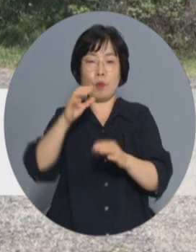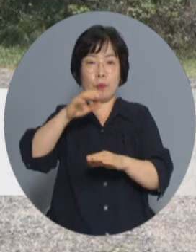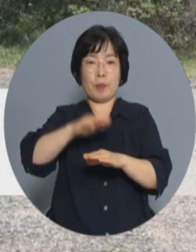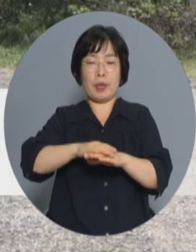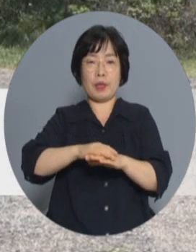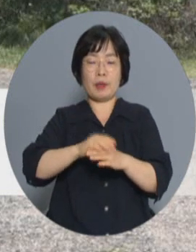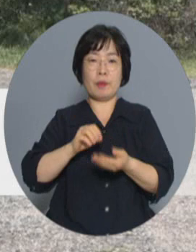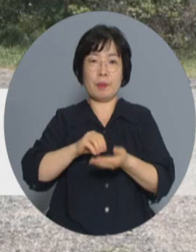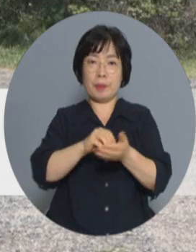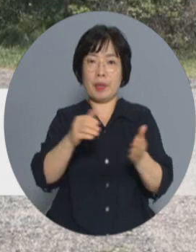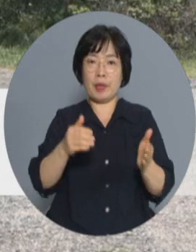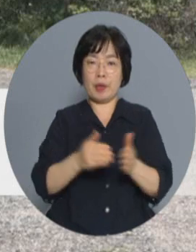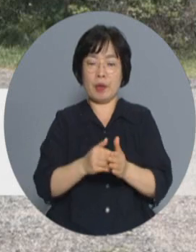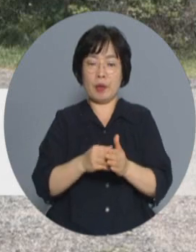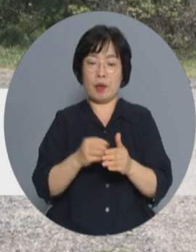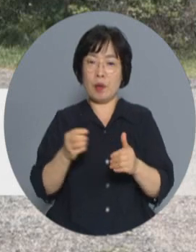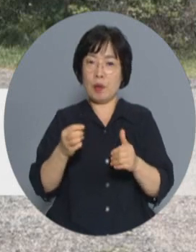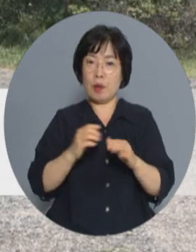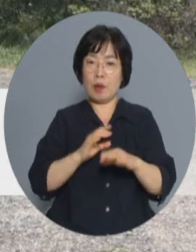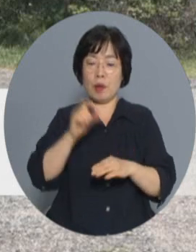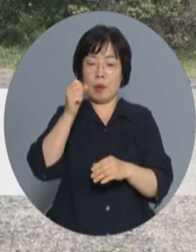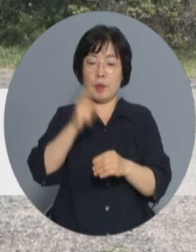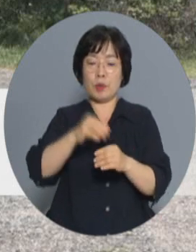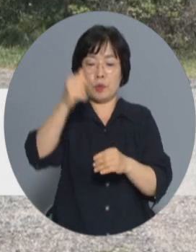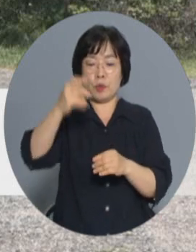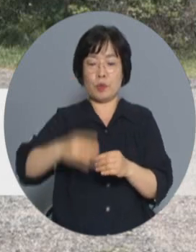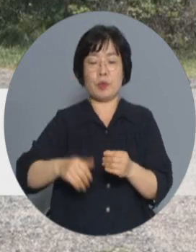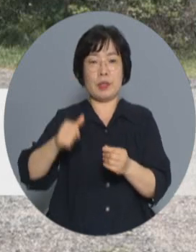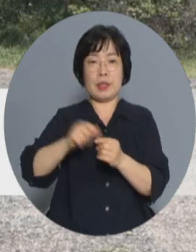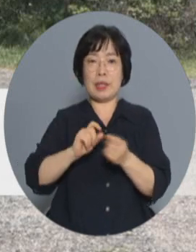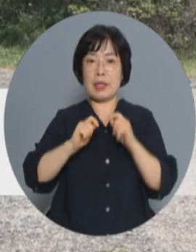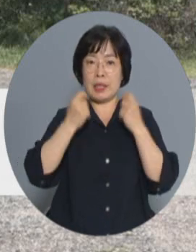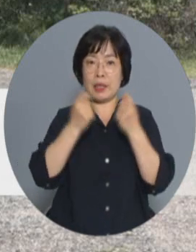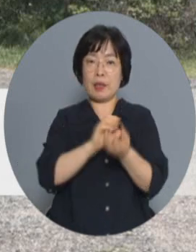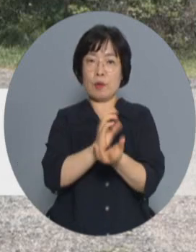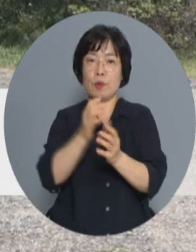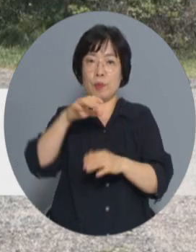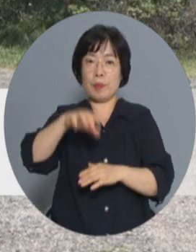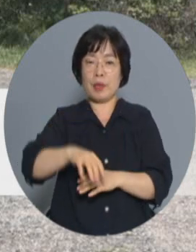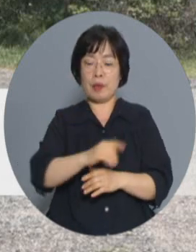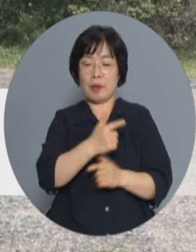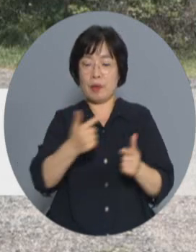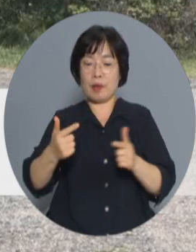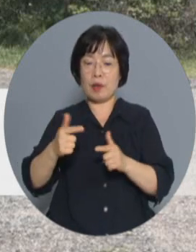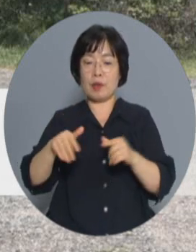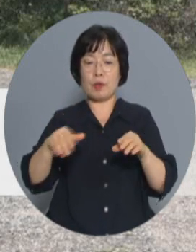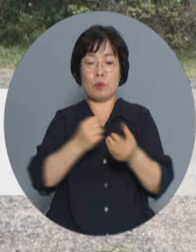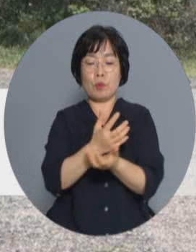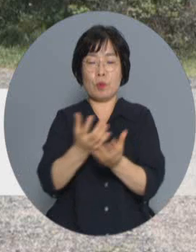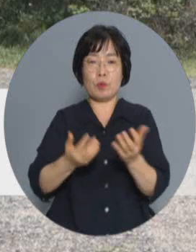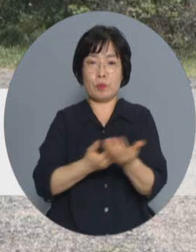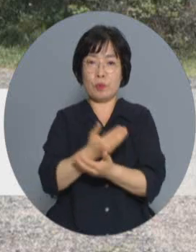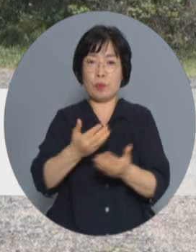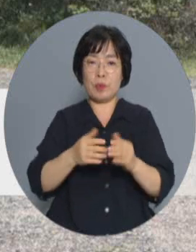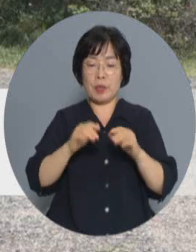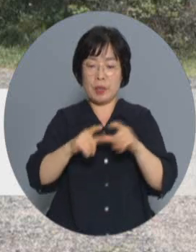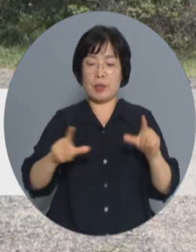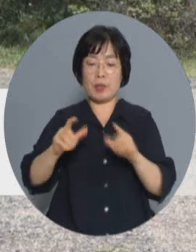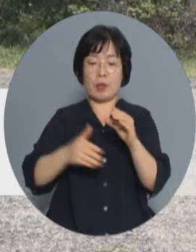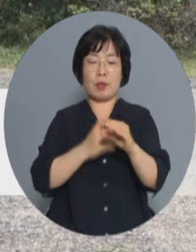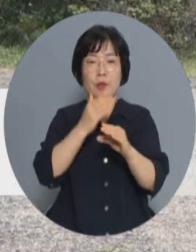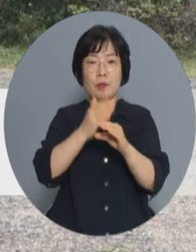등록됐습니다 고은 근만 벌써 다섯 번째 민간 정원인데 다양한 정원문화를 향유하고 생활속